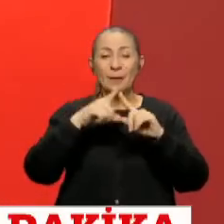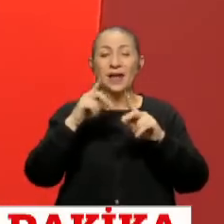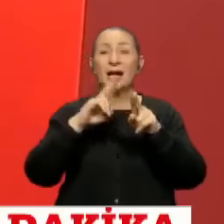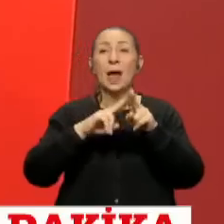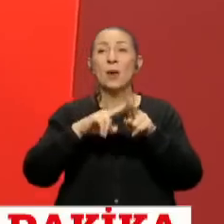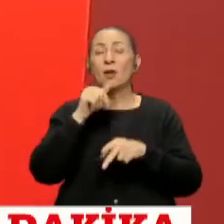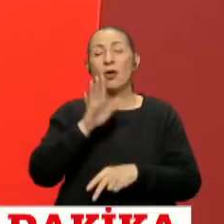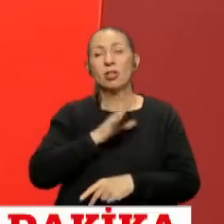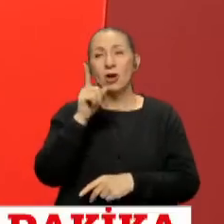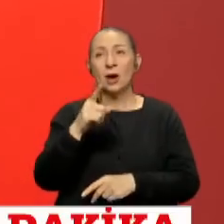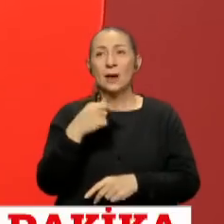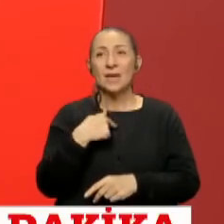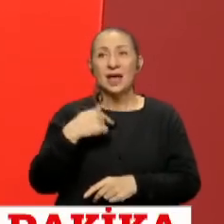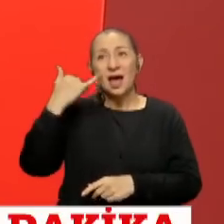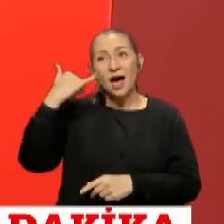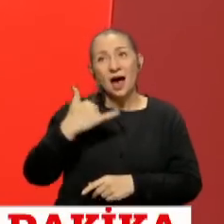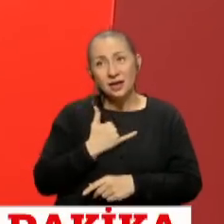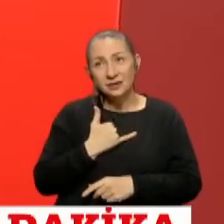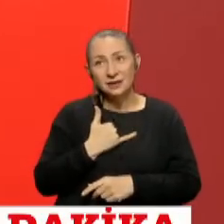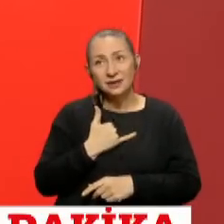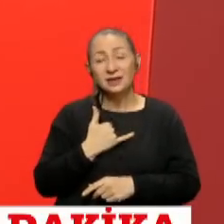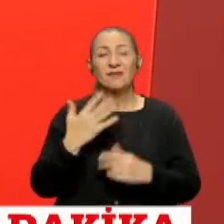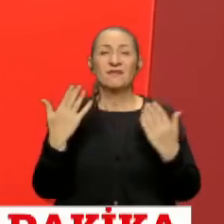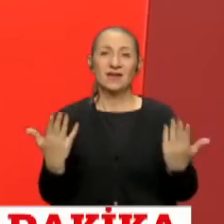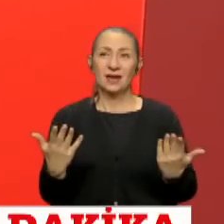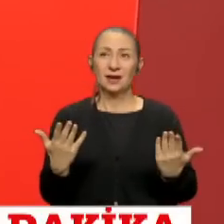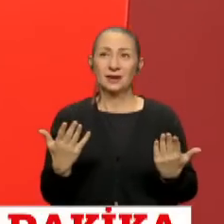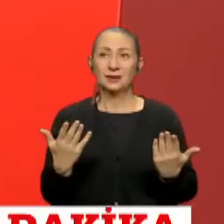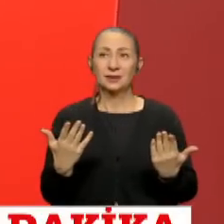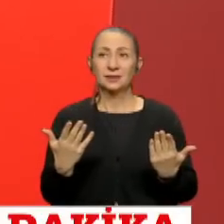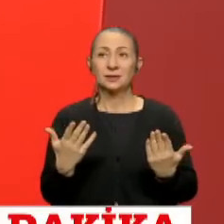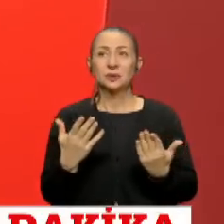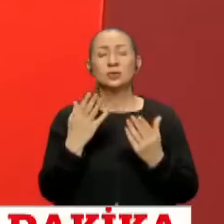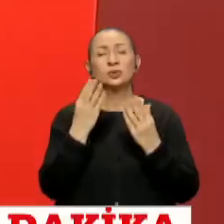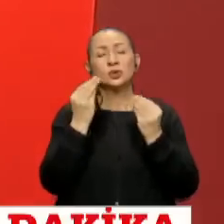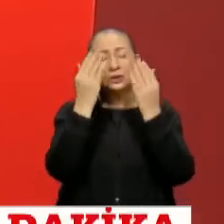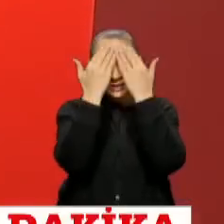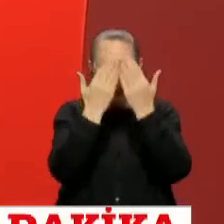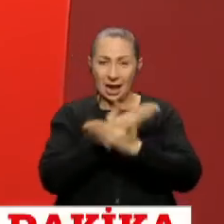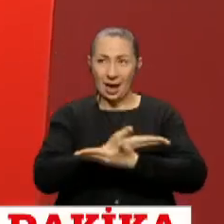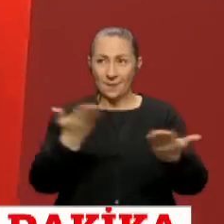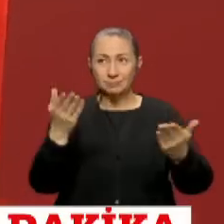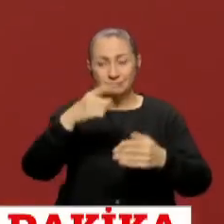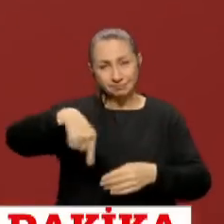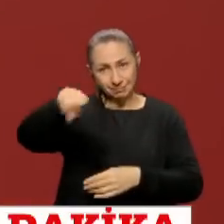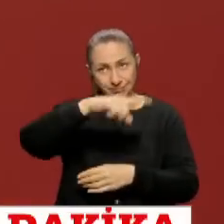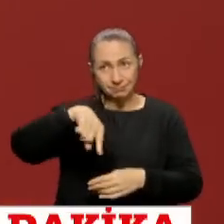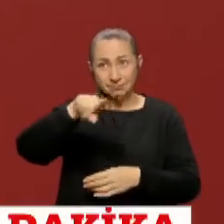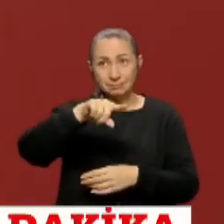Karamollaoğlu beni aradı ve çok selamlarını iletti